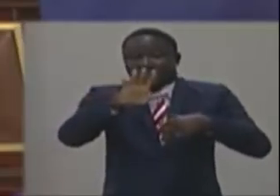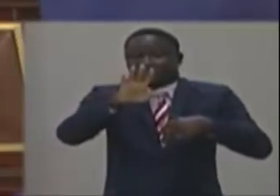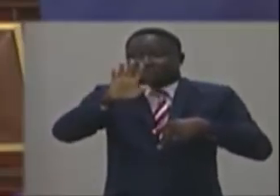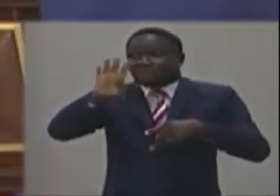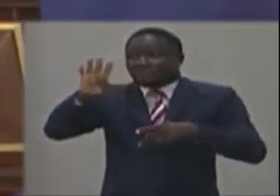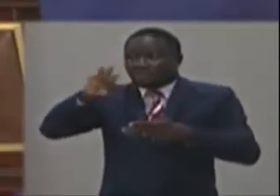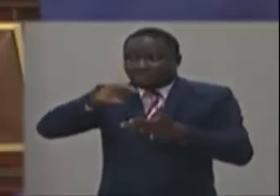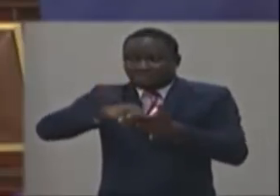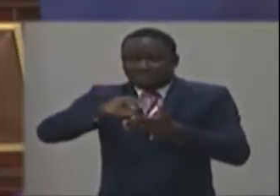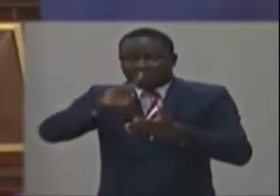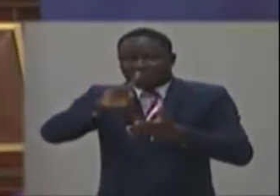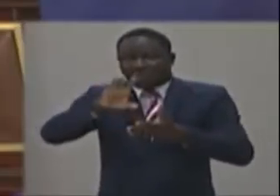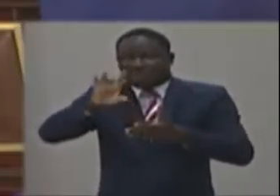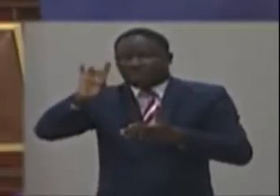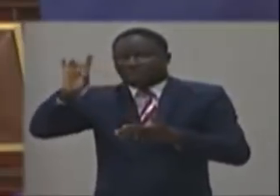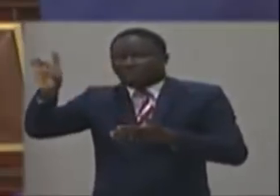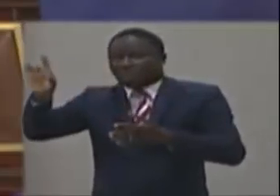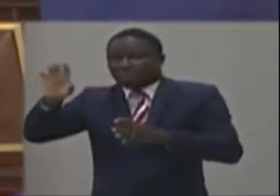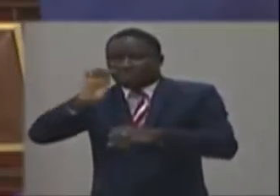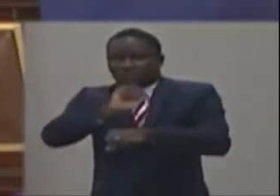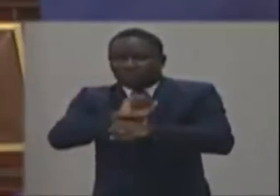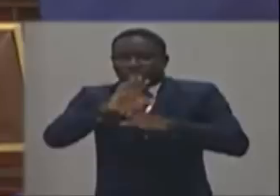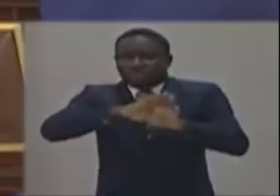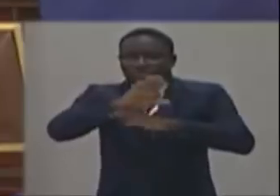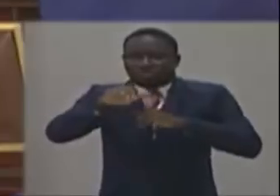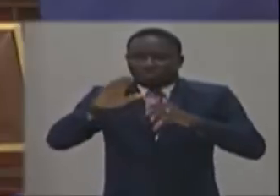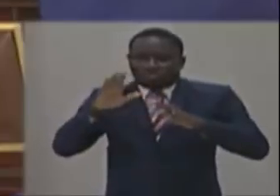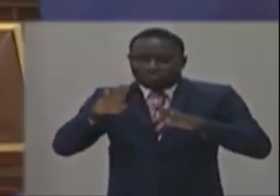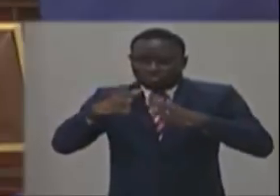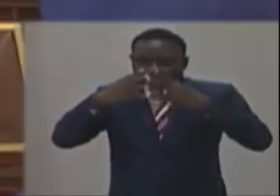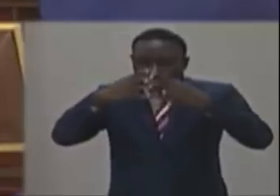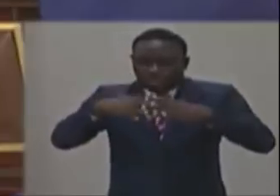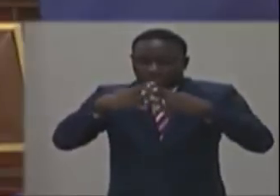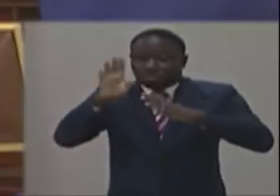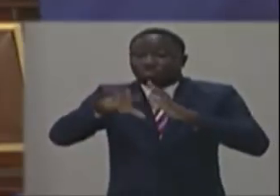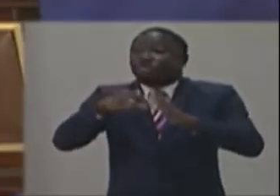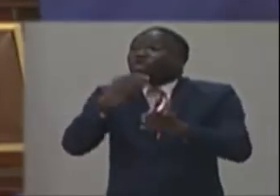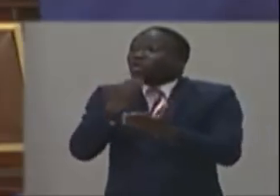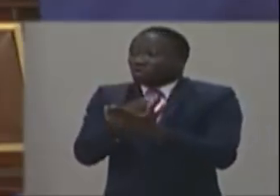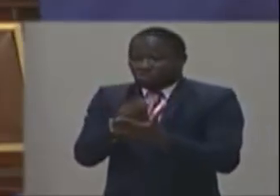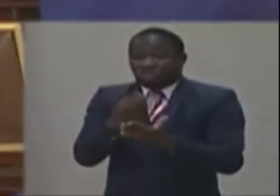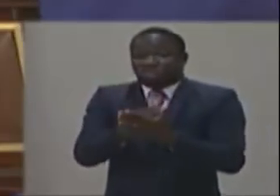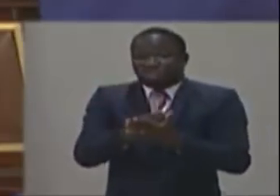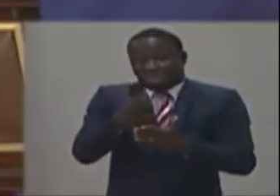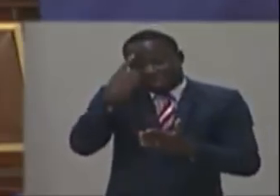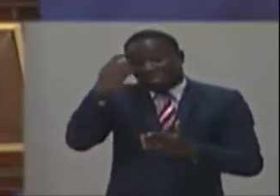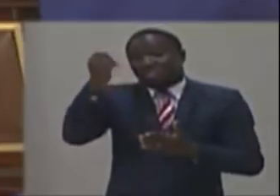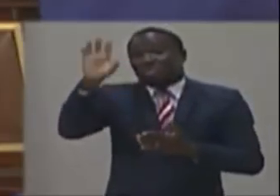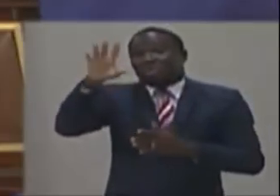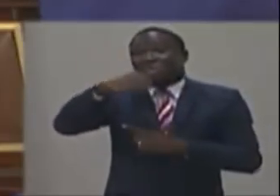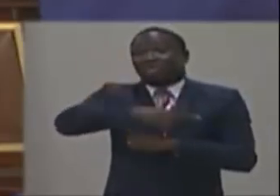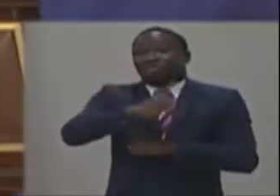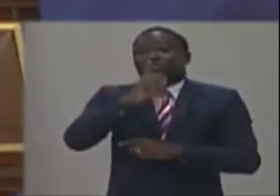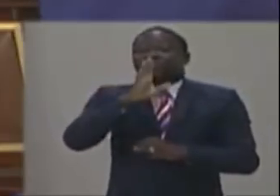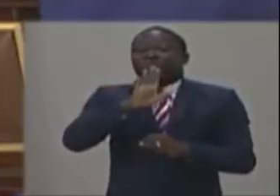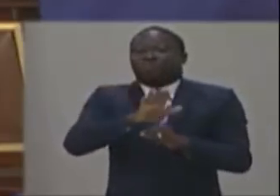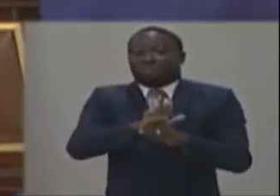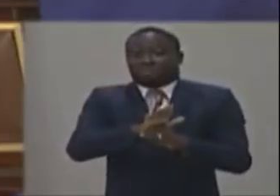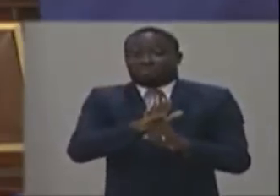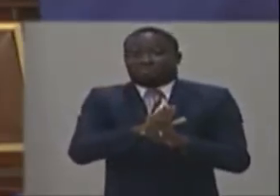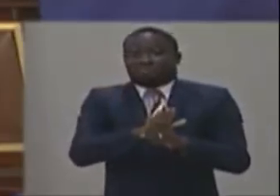54 188 ouvriers dans tout le parc industriel jouent un versement salaire pour 15 jours. Nous te